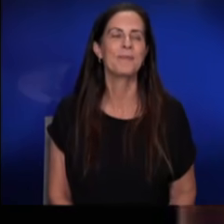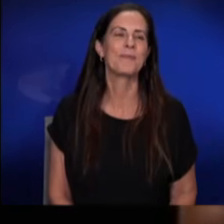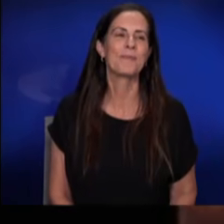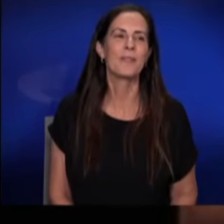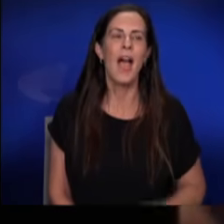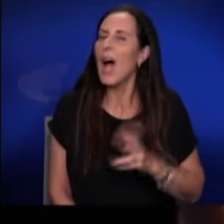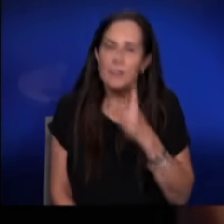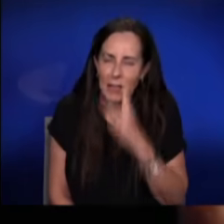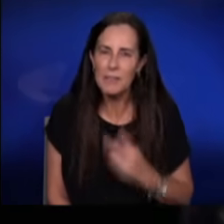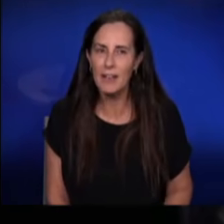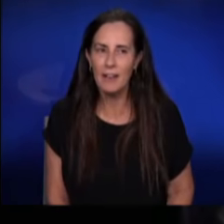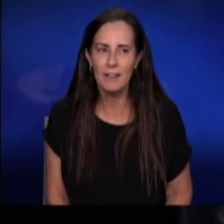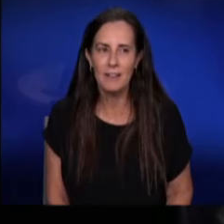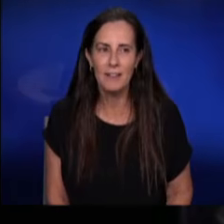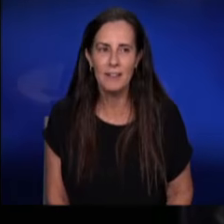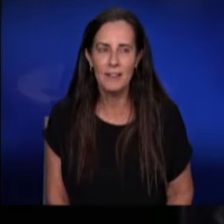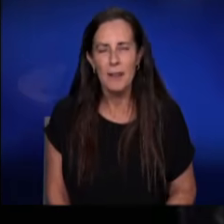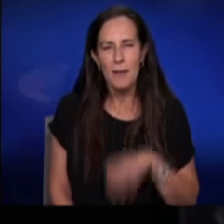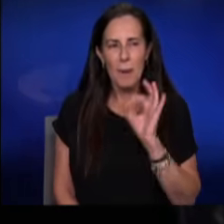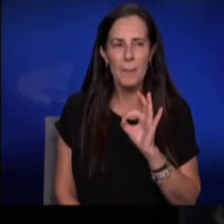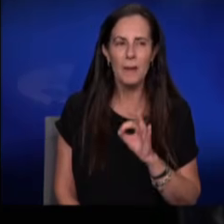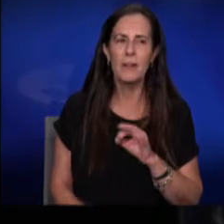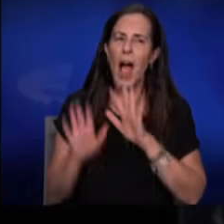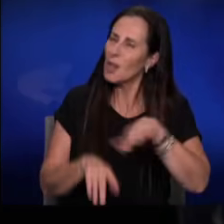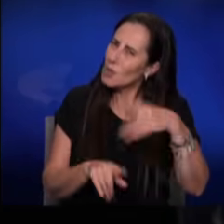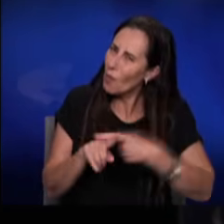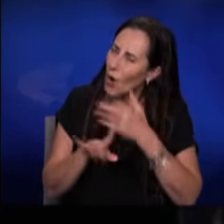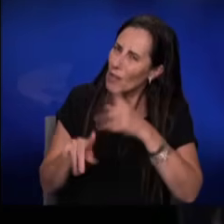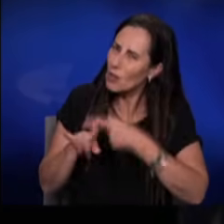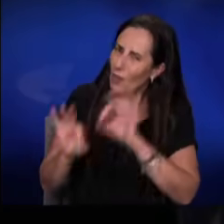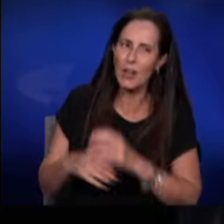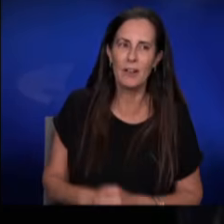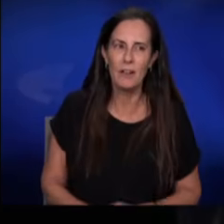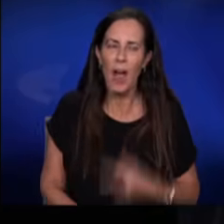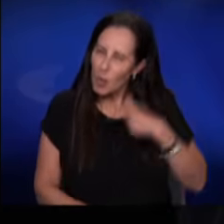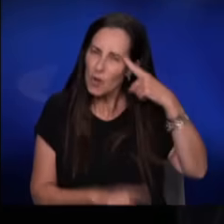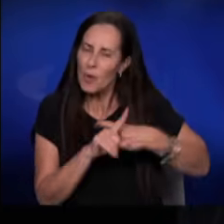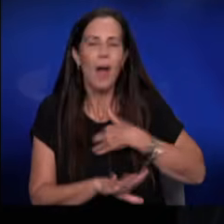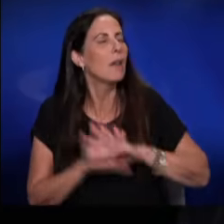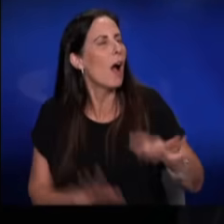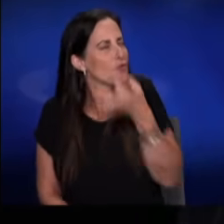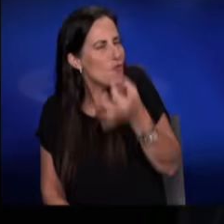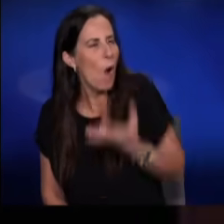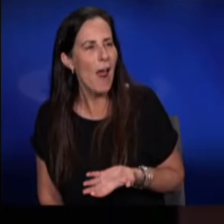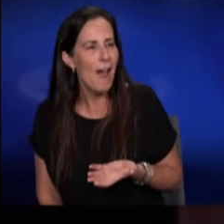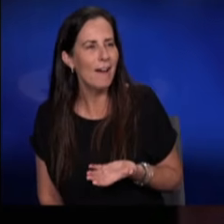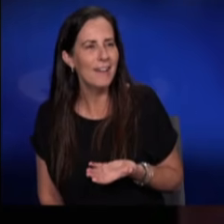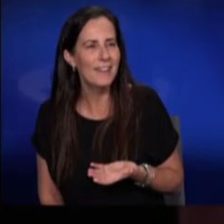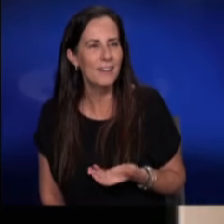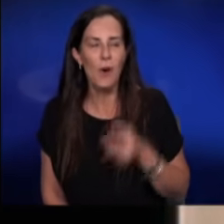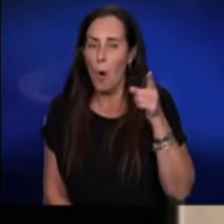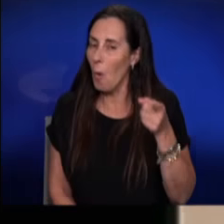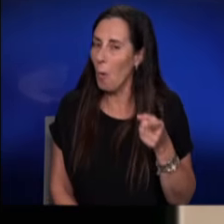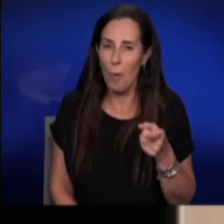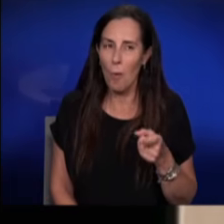What the fuck you looking at? Come on, come on, come on, Charlie. Leave him alone. He's your fucking cousin. I know it's my fucking cousin. I'm just asking. שיסל לא